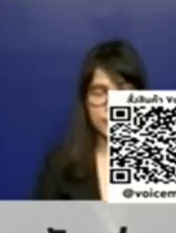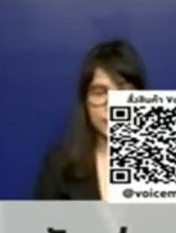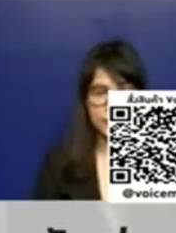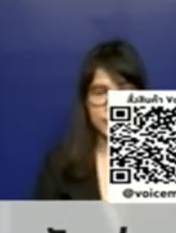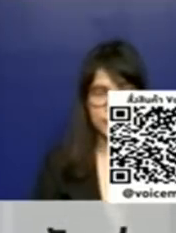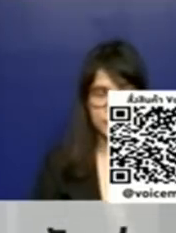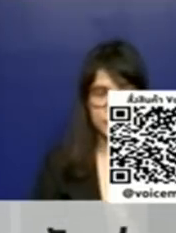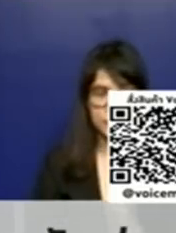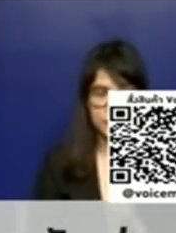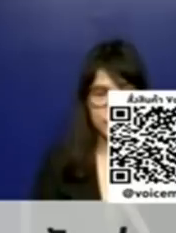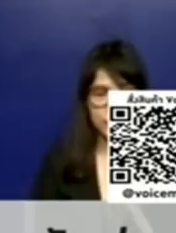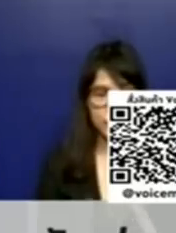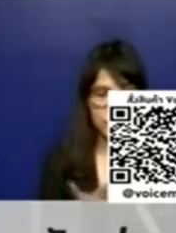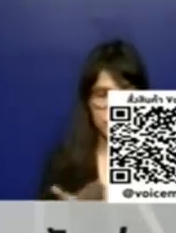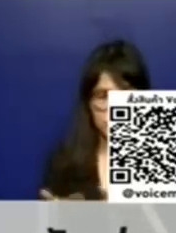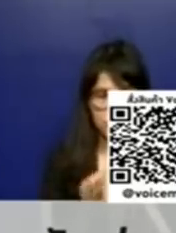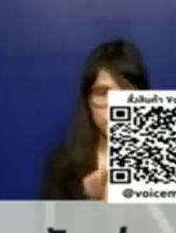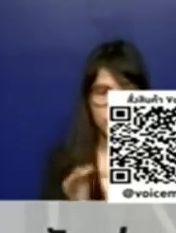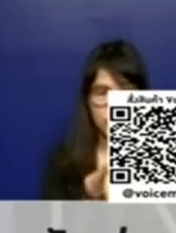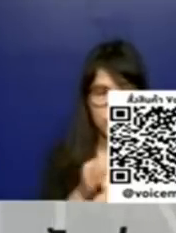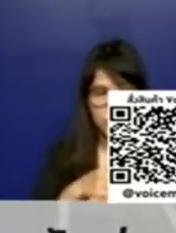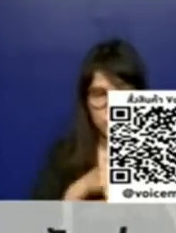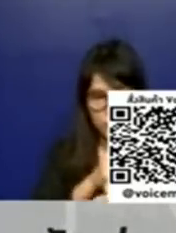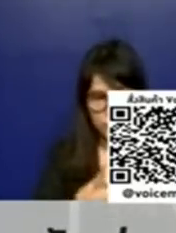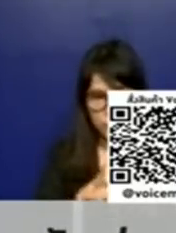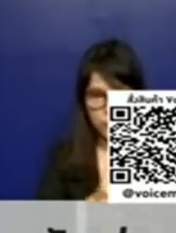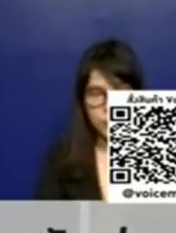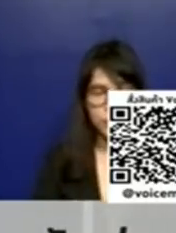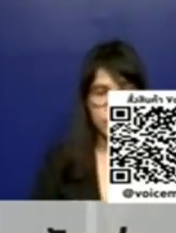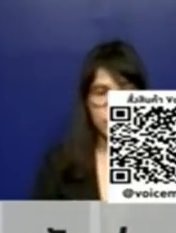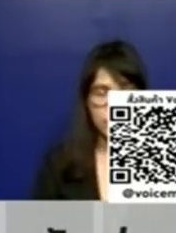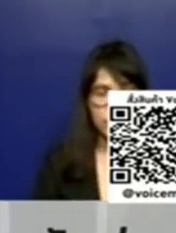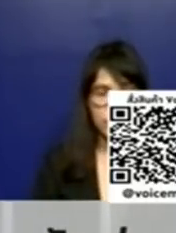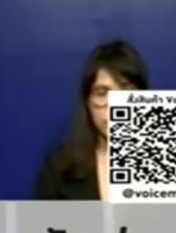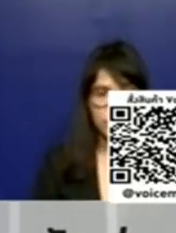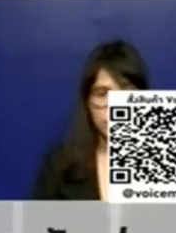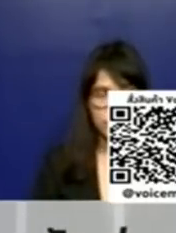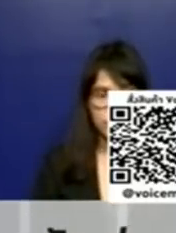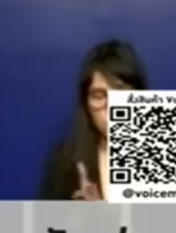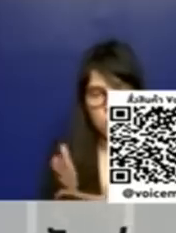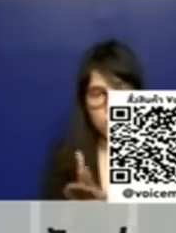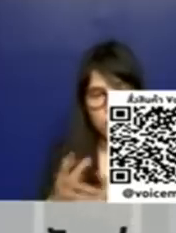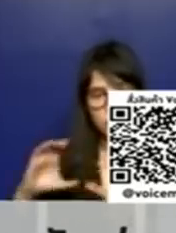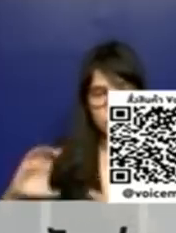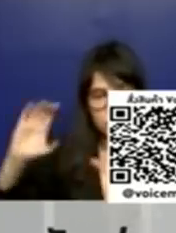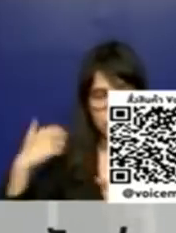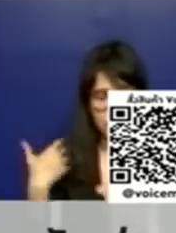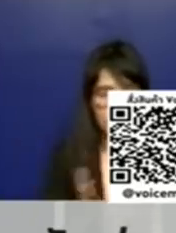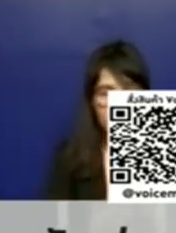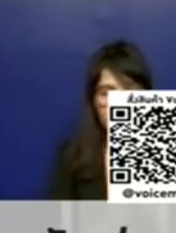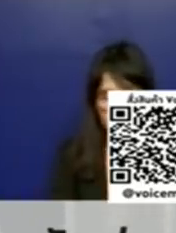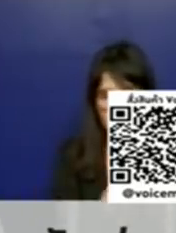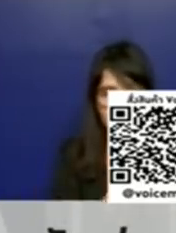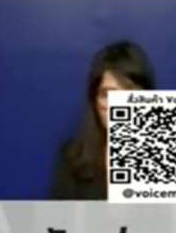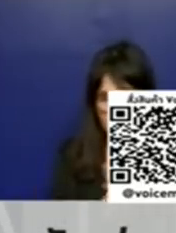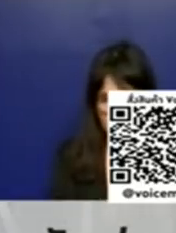ไม่คือ ตอนพลเอกประวิตร ครับดูอภิปรายไม่วางใจครั้งก่อนเนี่ยนายกไม่รู้คือได้เท่านั้นจริงๆคือไม่รู้แต่อันนี้ไม่พยายามจะรู้ด้ว